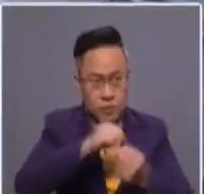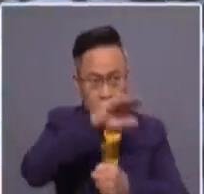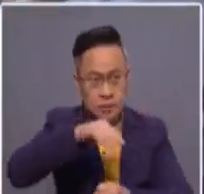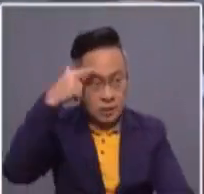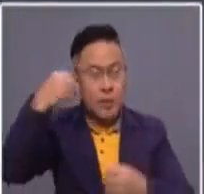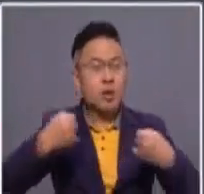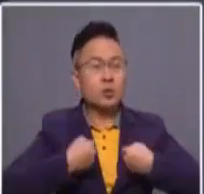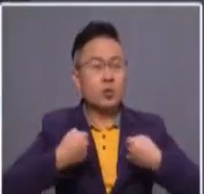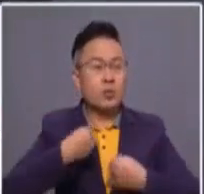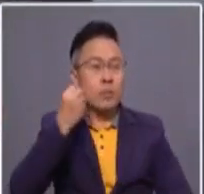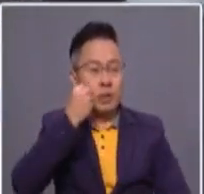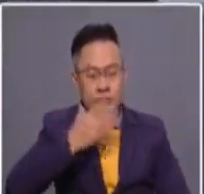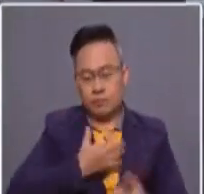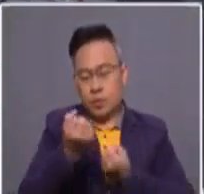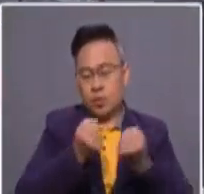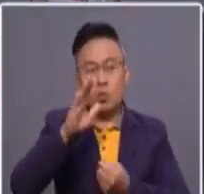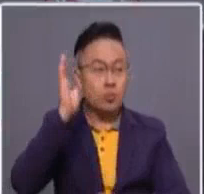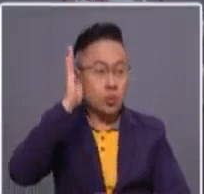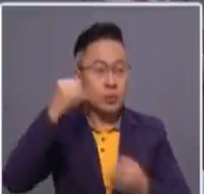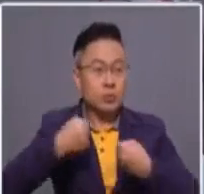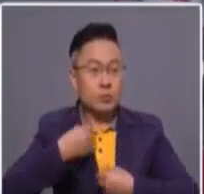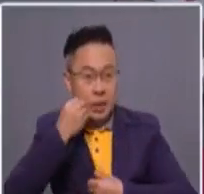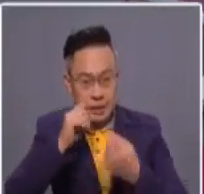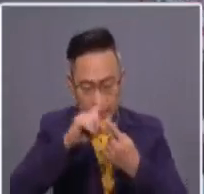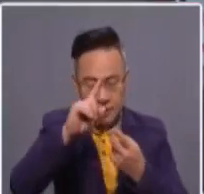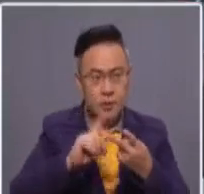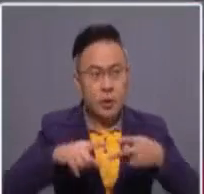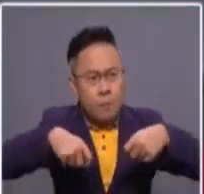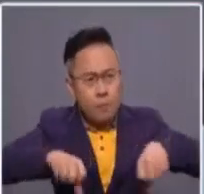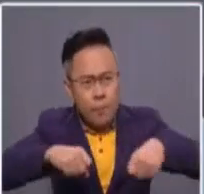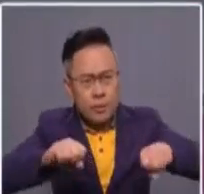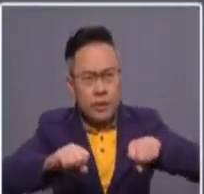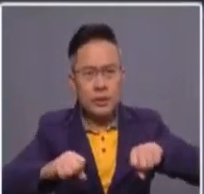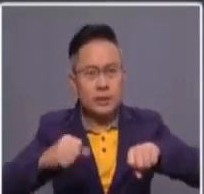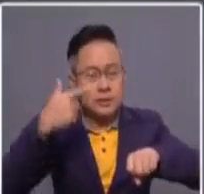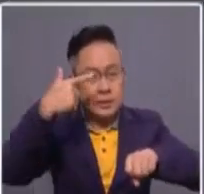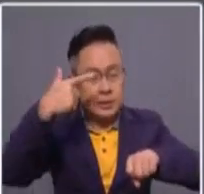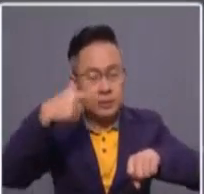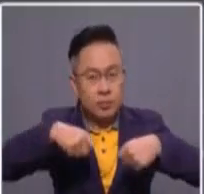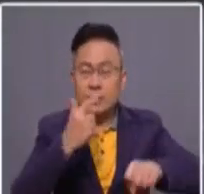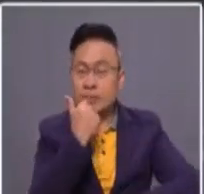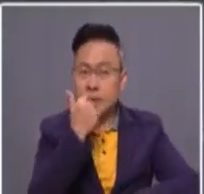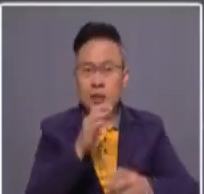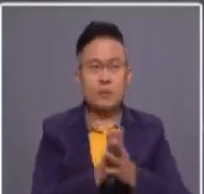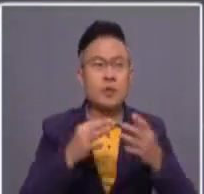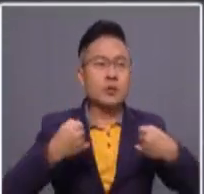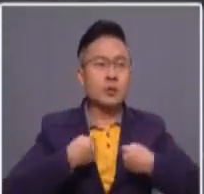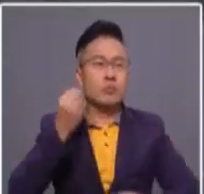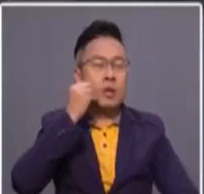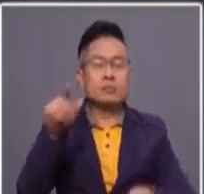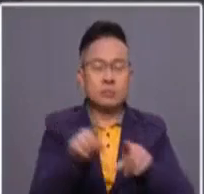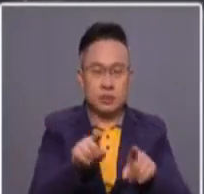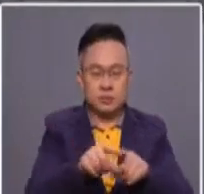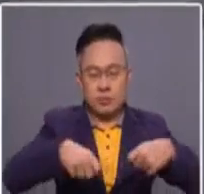ของผู้ต้องหาที่จอดเอาไว้แล้วก็จักรยานยนต์สีแดงที่จอดพิงอยู่ที่บานเหล็กก็เป็นของตัวนายเอกชัยเหมือนกัน